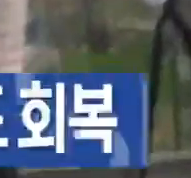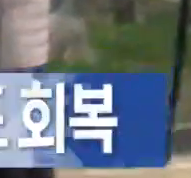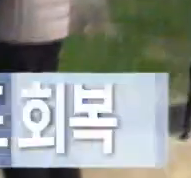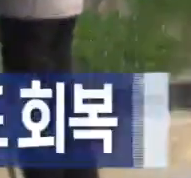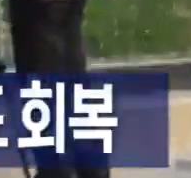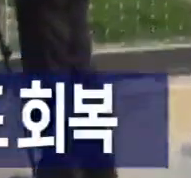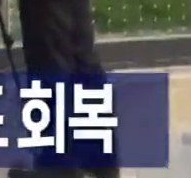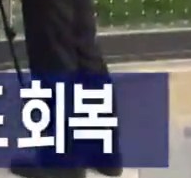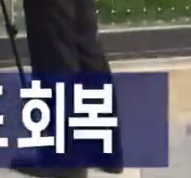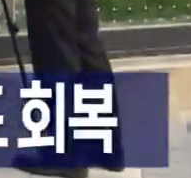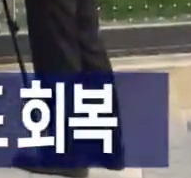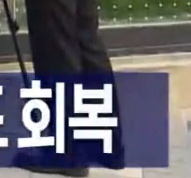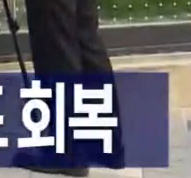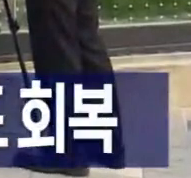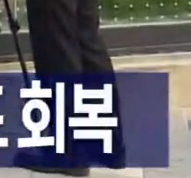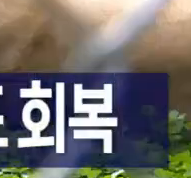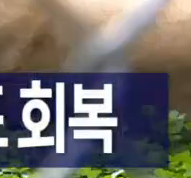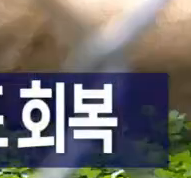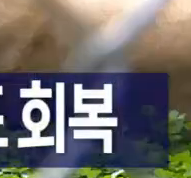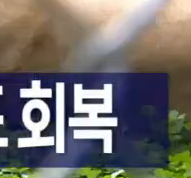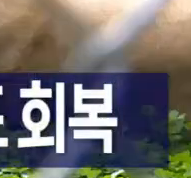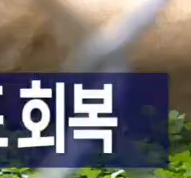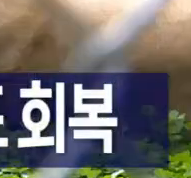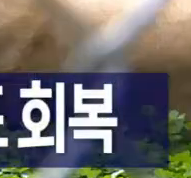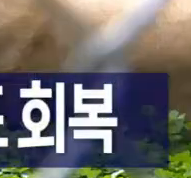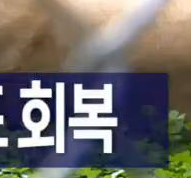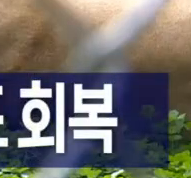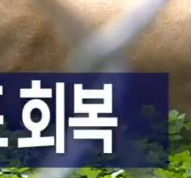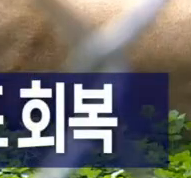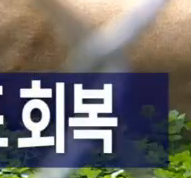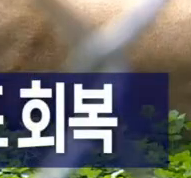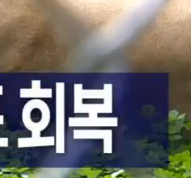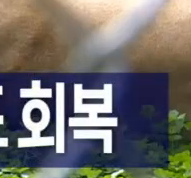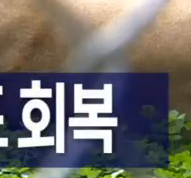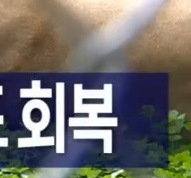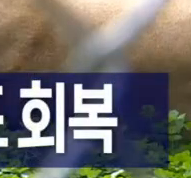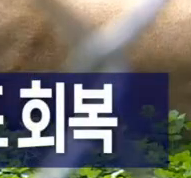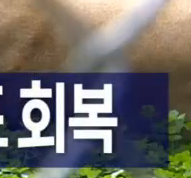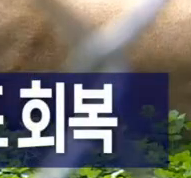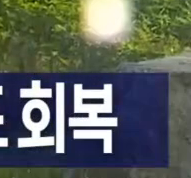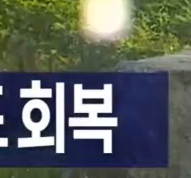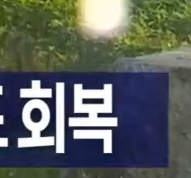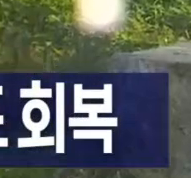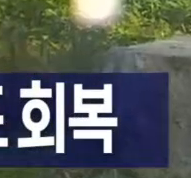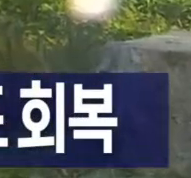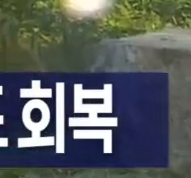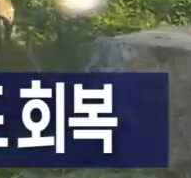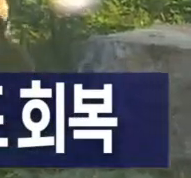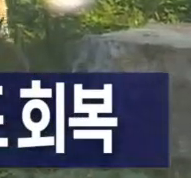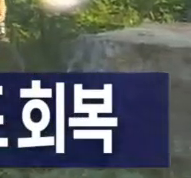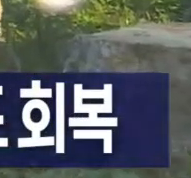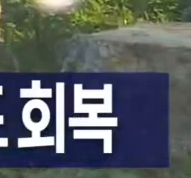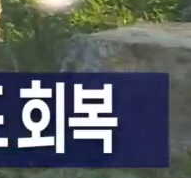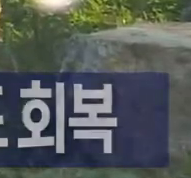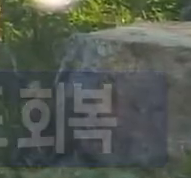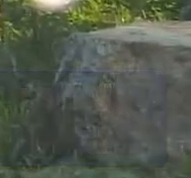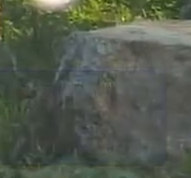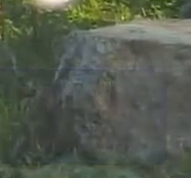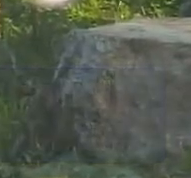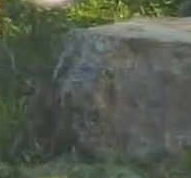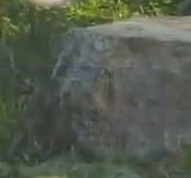앙상하게 말라 갈비사자로 불렸던 바람이가 석 달 만에 건강을 회복하고 장가를 들었습니다. 새 짝꿍과 사이도